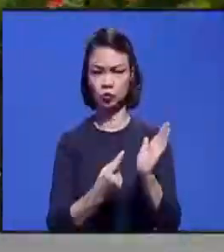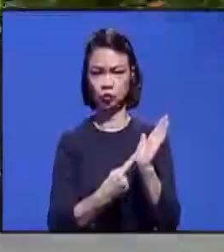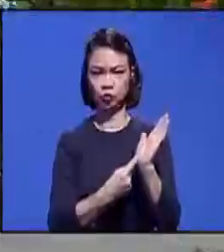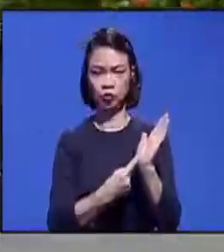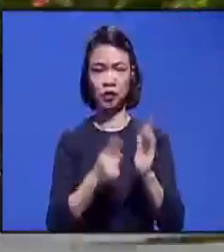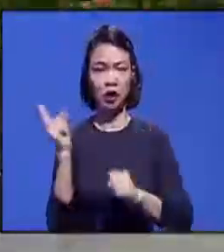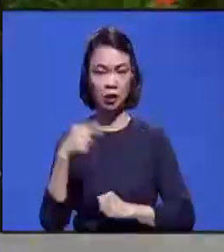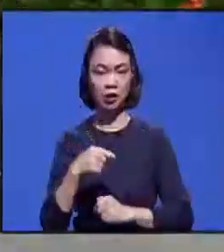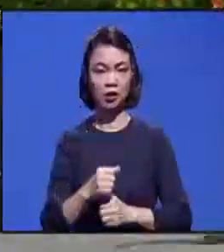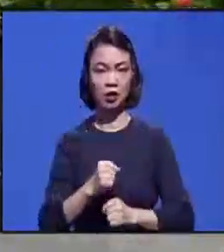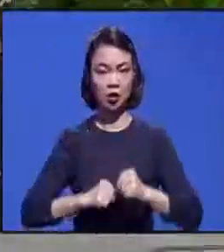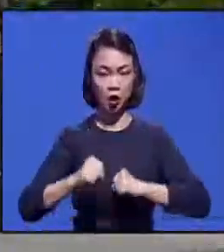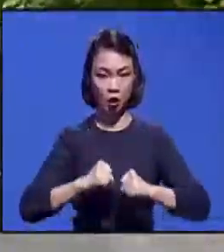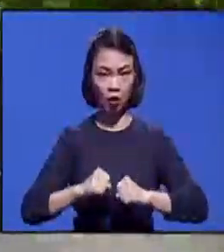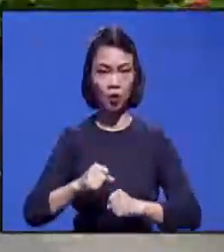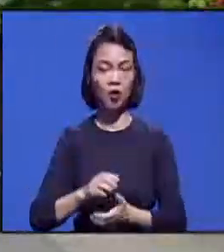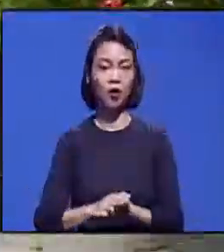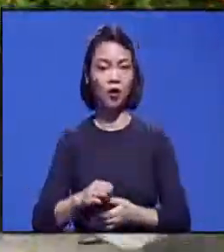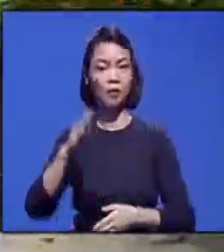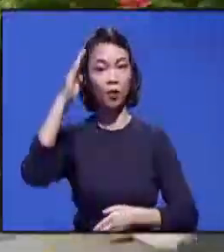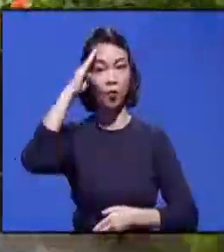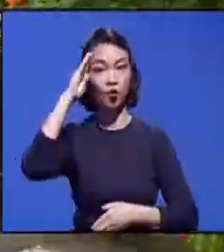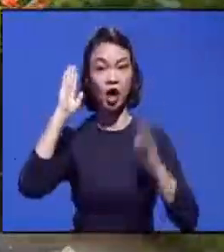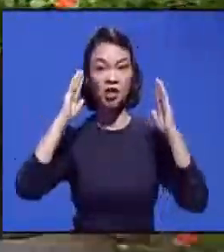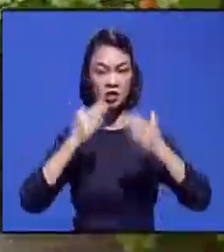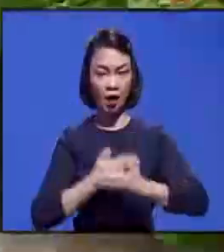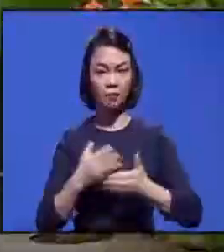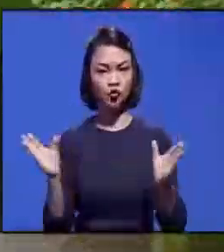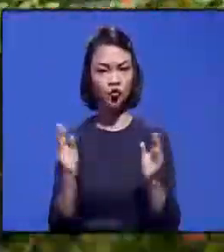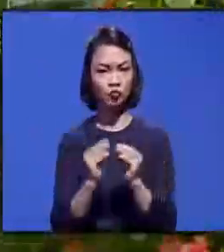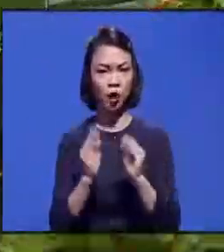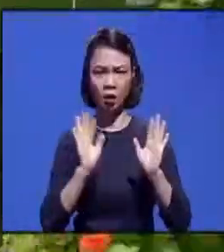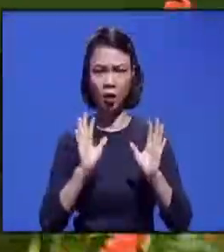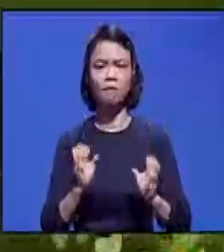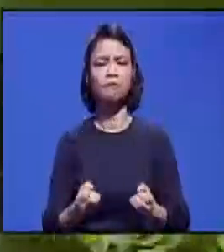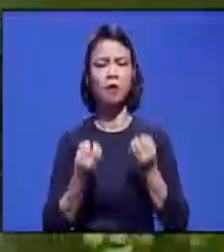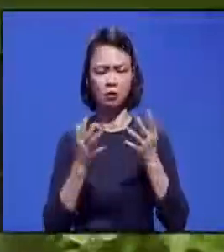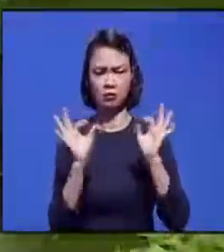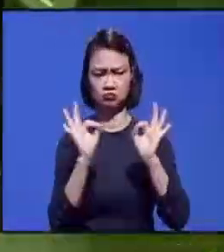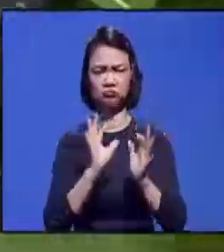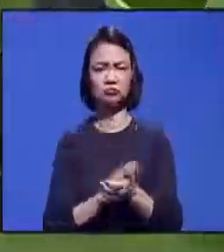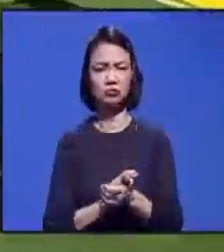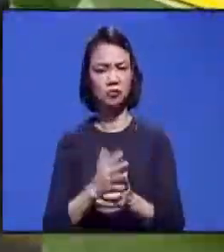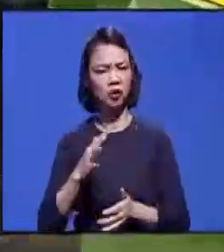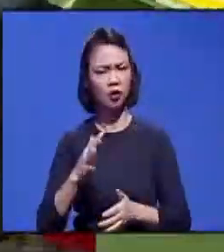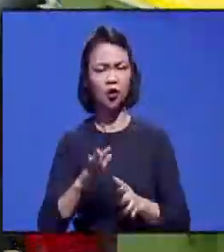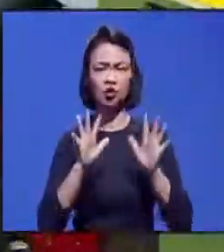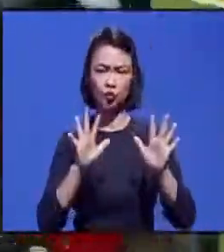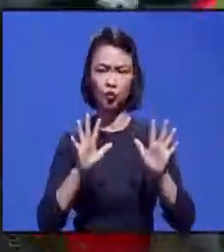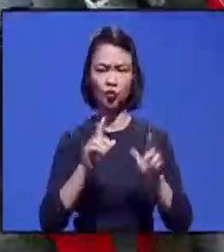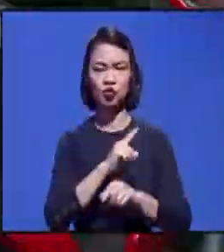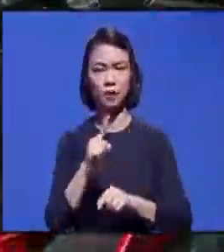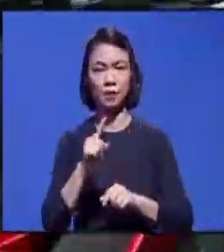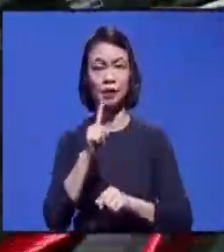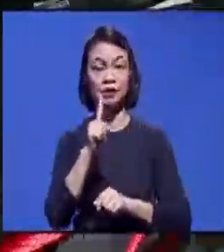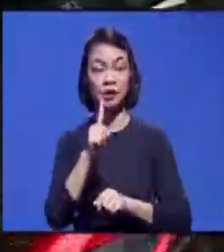gerakan pemuda Islam, yang memang jumlahnya sebenarnya tidak terlalu banyak, Benny dan juga pemirsa, hanya mungkin sekitar puluhan hingga 100 orang